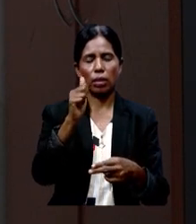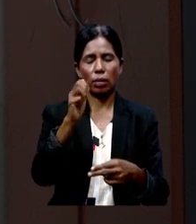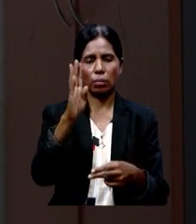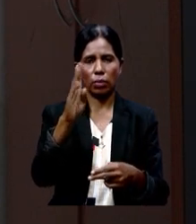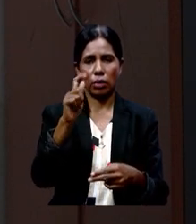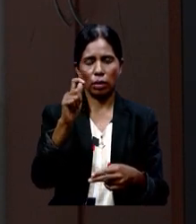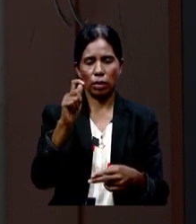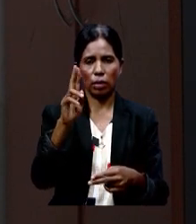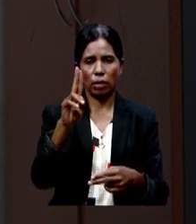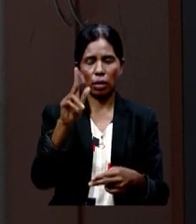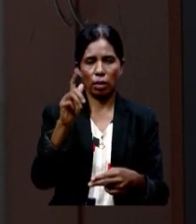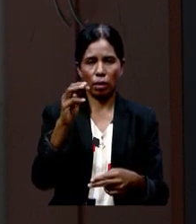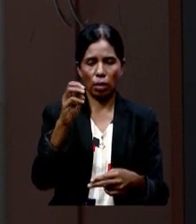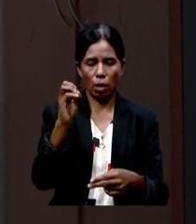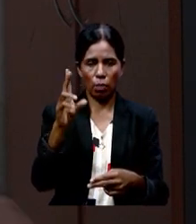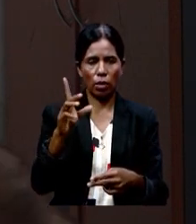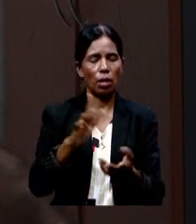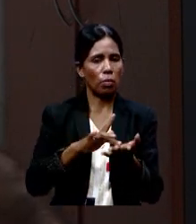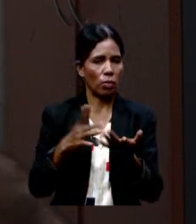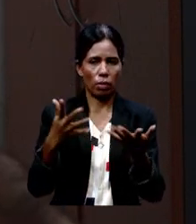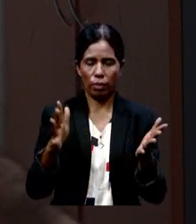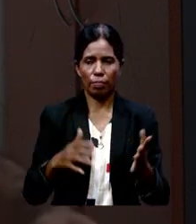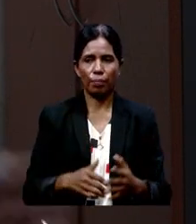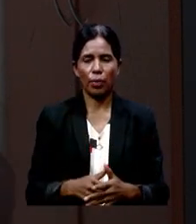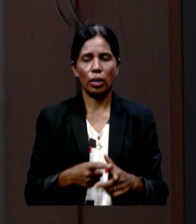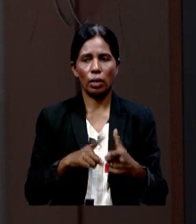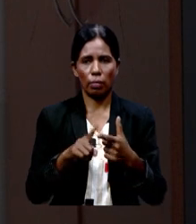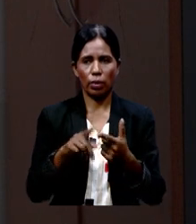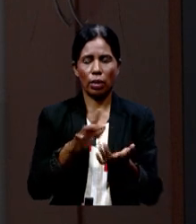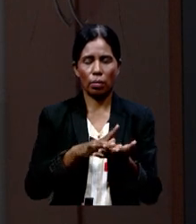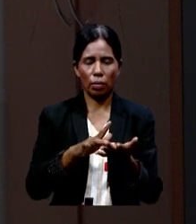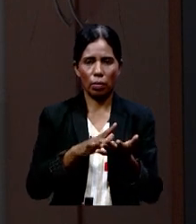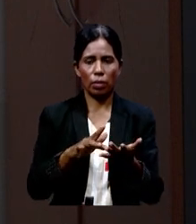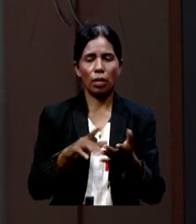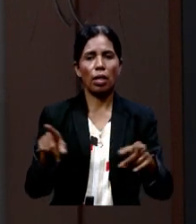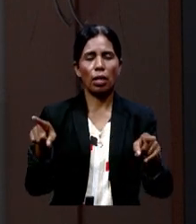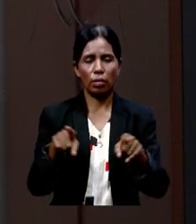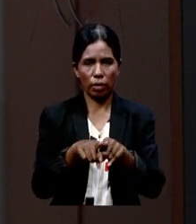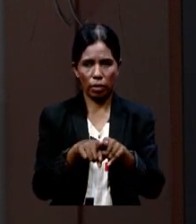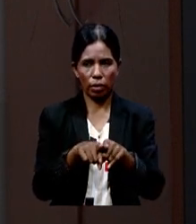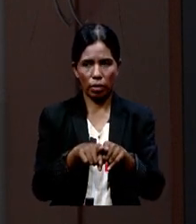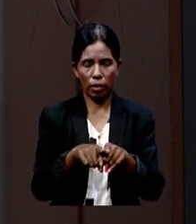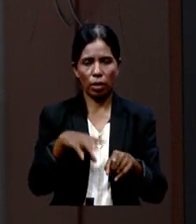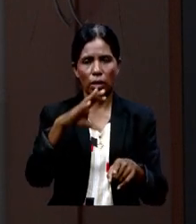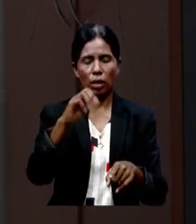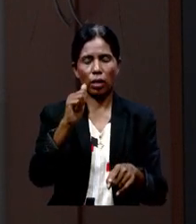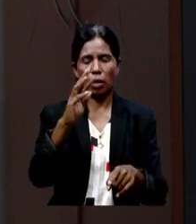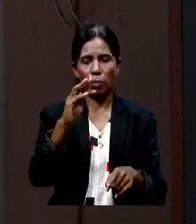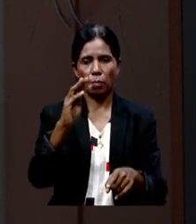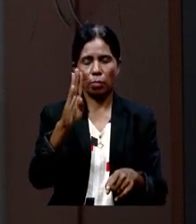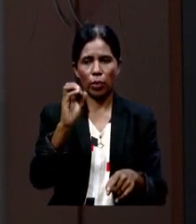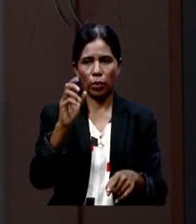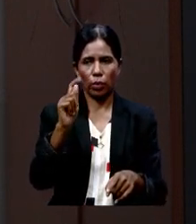magawa ora daw kita stock out. Depois ida imuro kita be essential maka anesan captopril ba ida